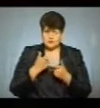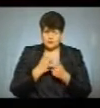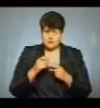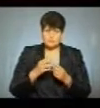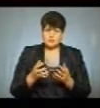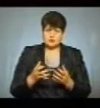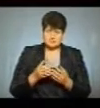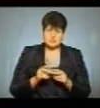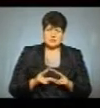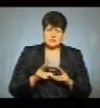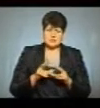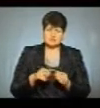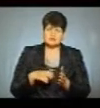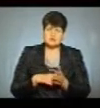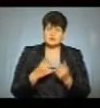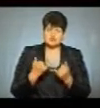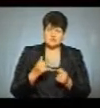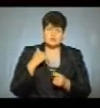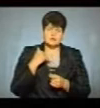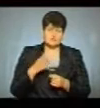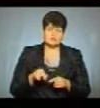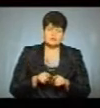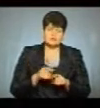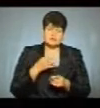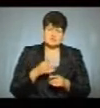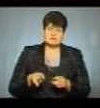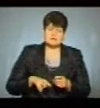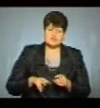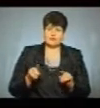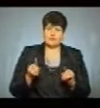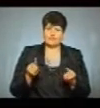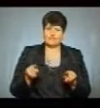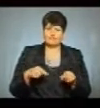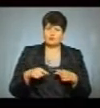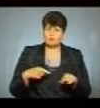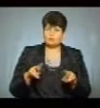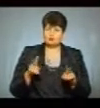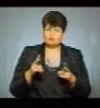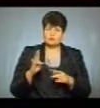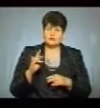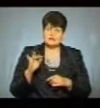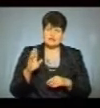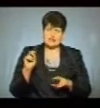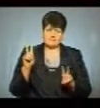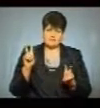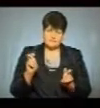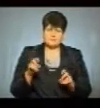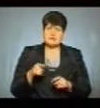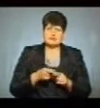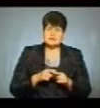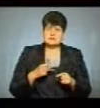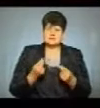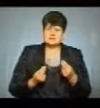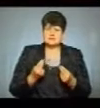отримання гарантійного листа сьогодні телефоном підтвердив також директор футбольного клубу «Нива» Андрій Тихий. Нагадаємо, матч «Нива-Верес» відбувся на